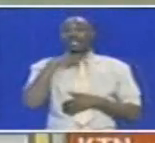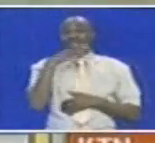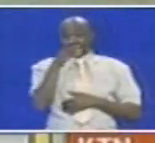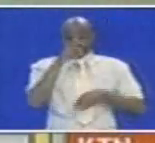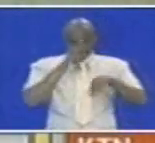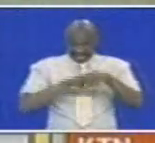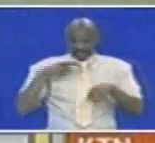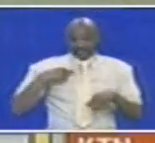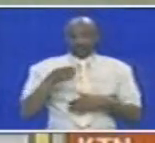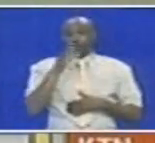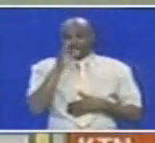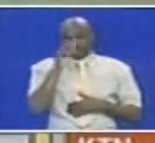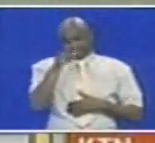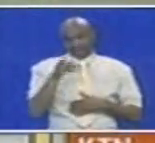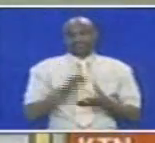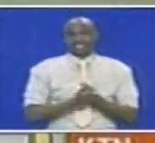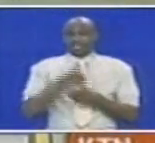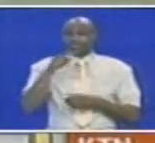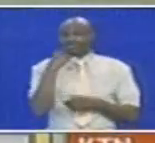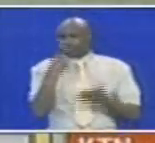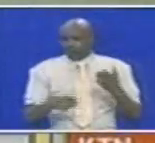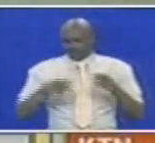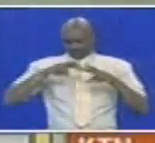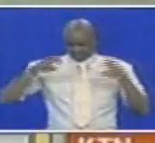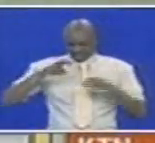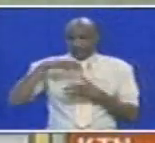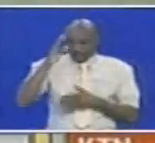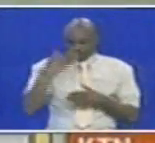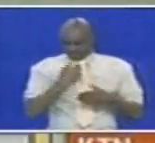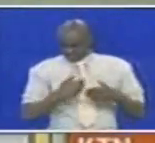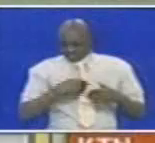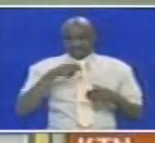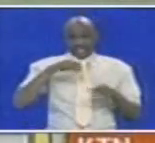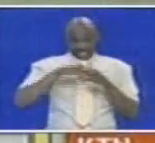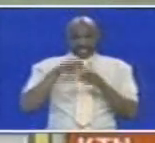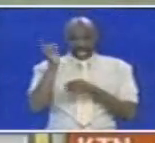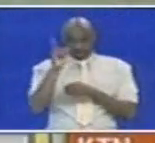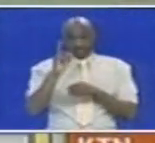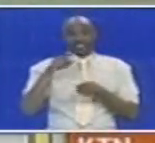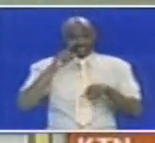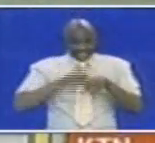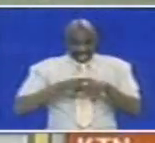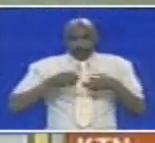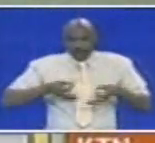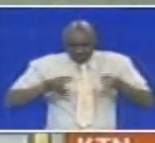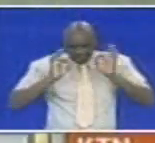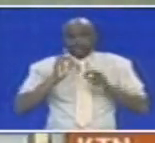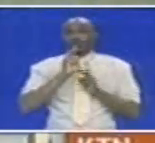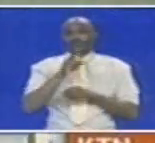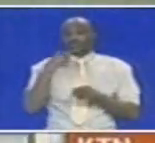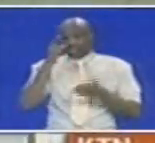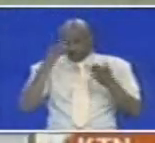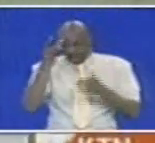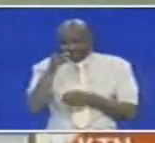ya kubugia pombe yenye sumu. Amesema uchunguzi zaidi utafanywa jijini Nairobi kabla ya matokeo rasmi kuhusu kiini cha maafa